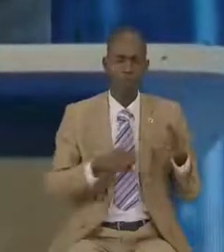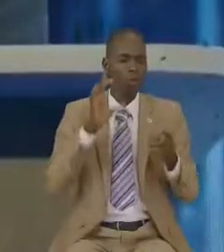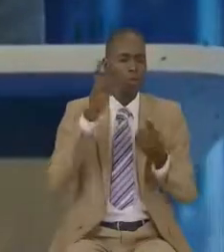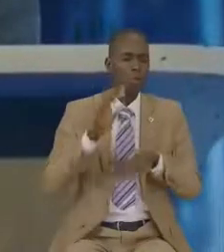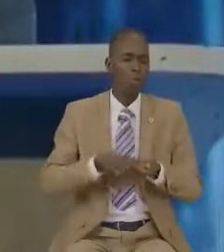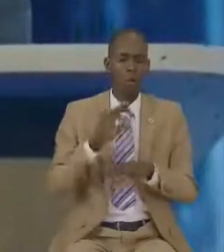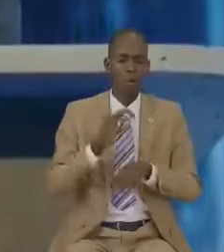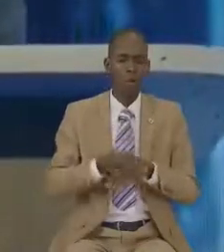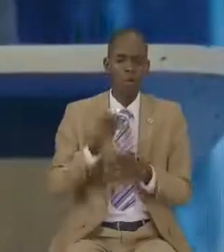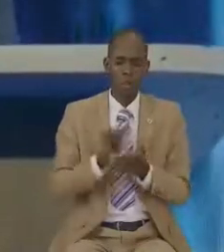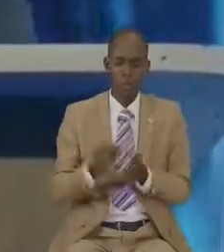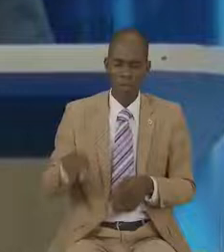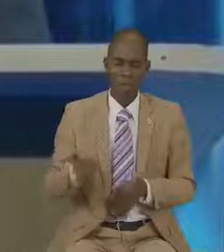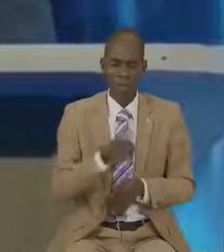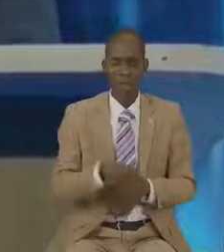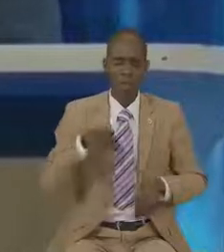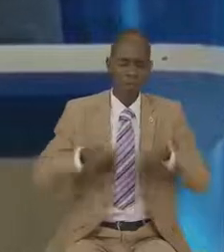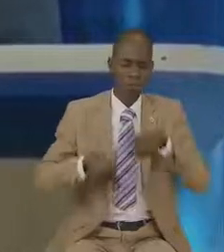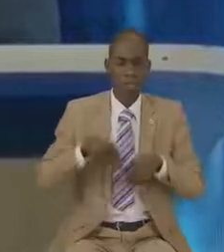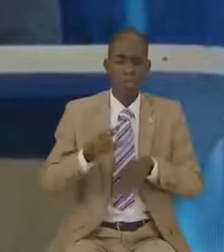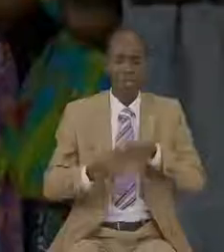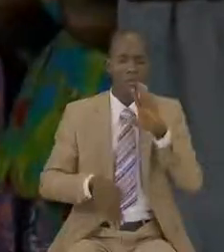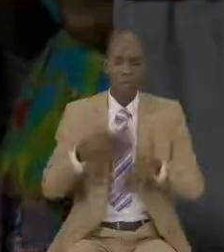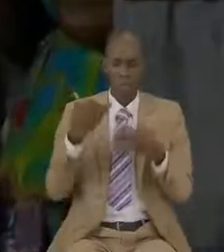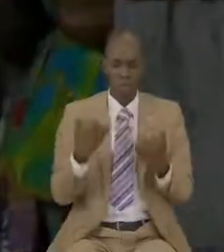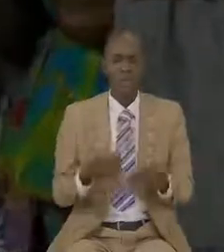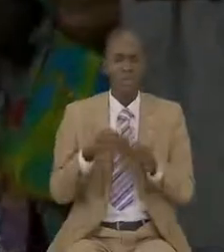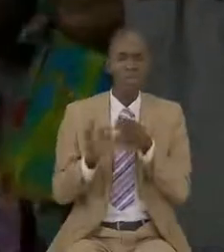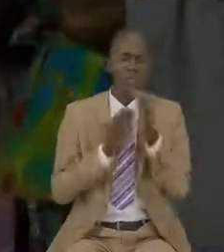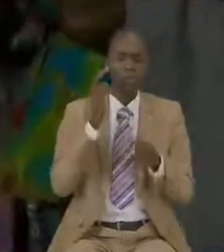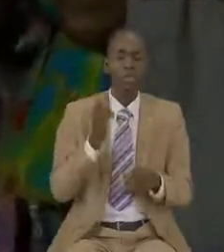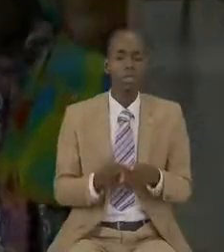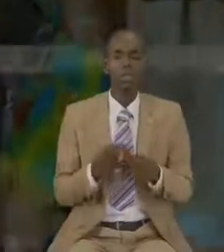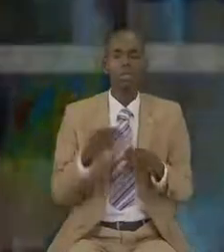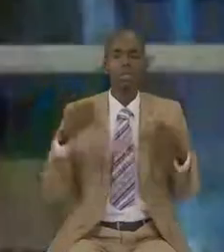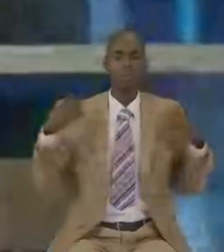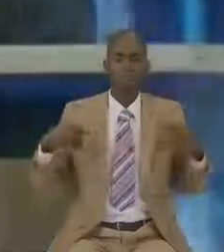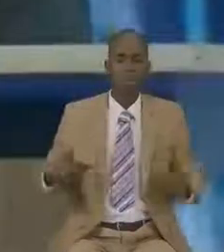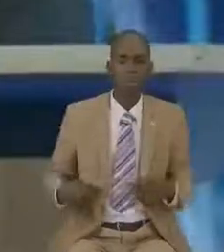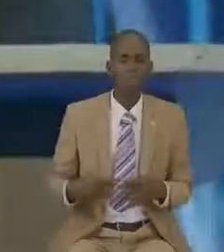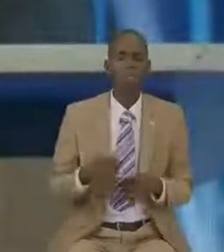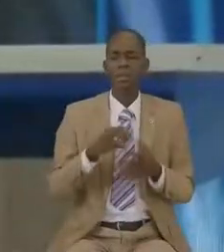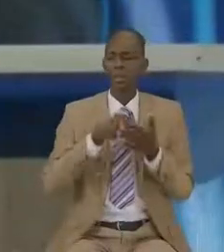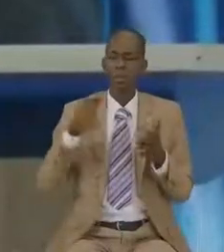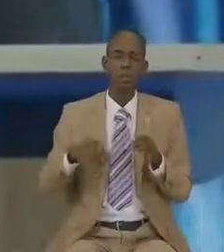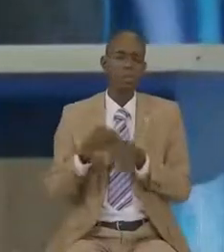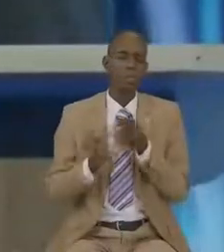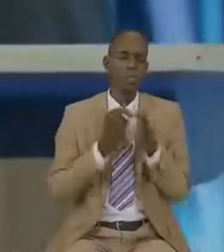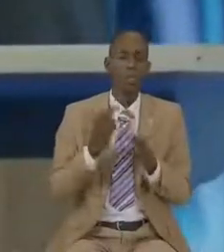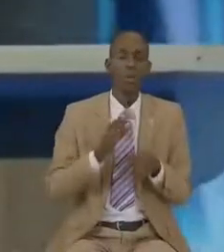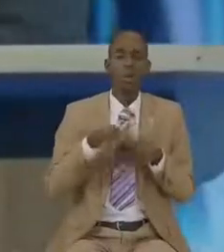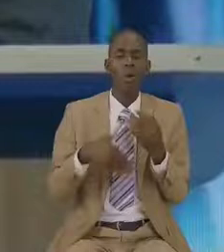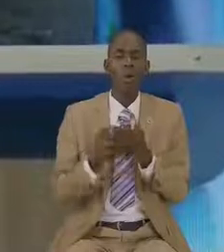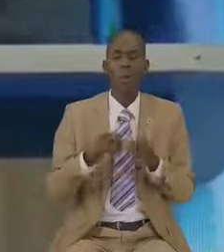yeux, ses pieds paralysés maintenant. Levez-vous et marchez au nom de Jésus. Arthrite, disparaissez. Et tous les os